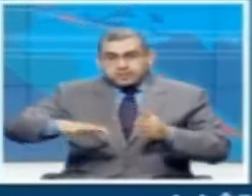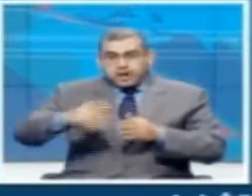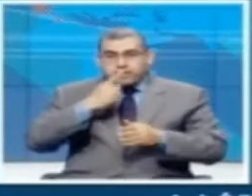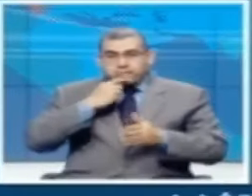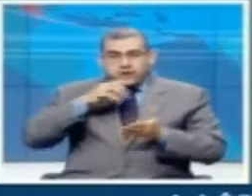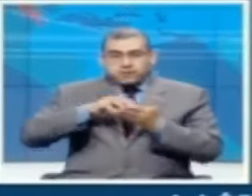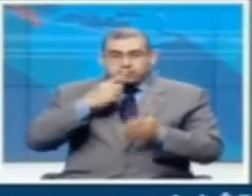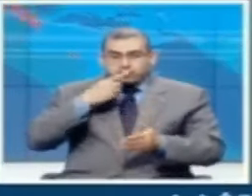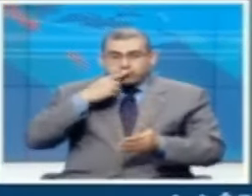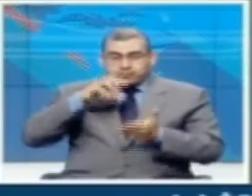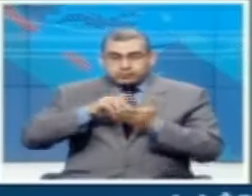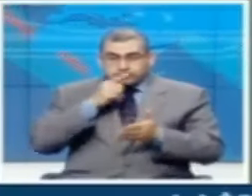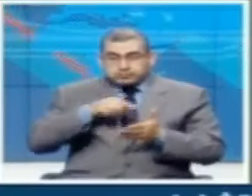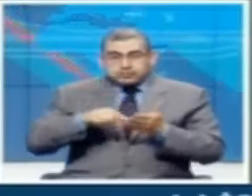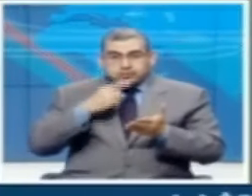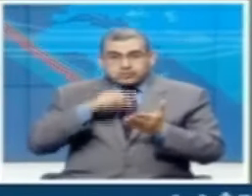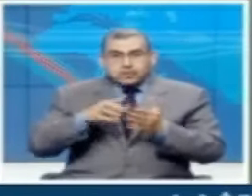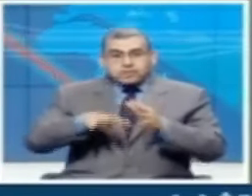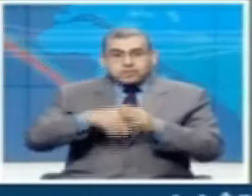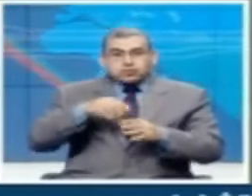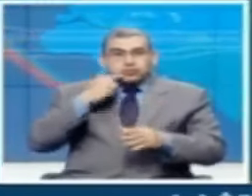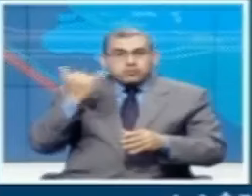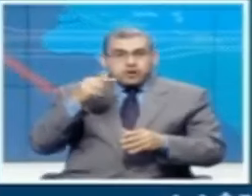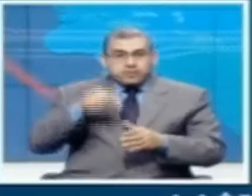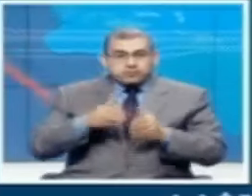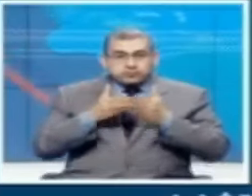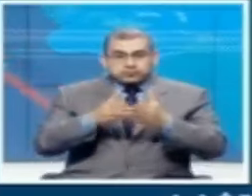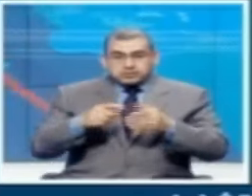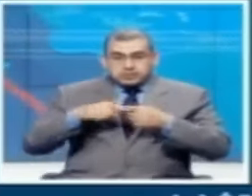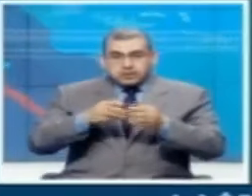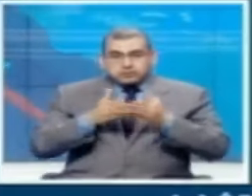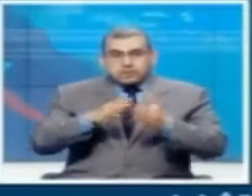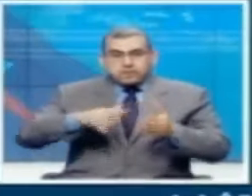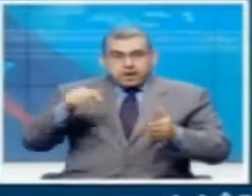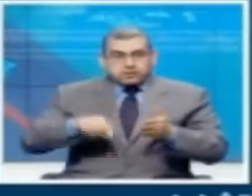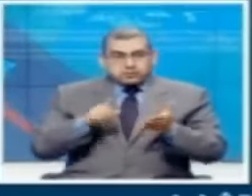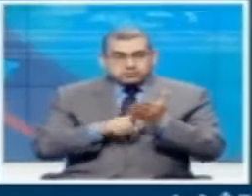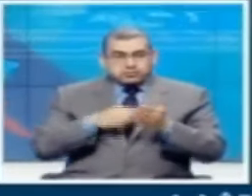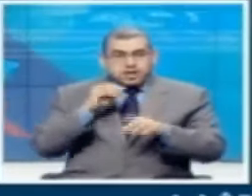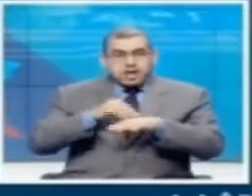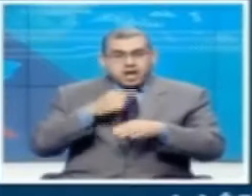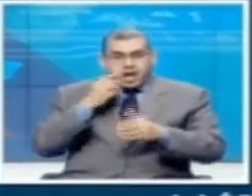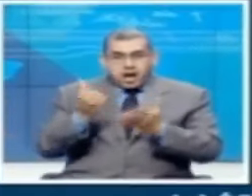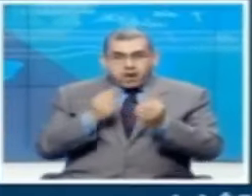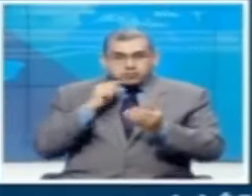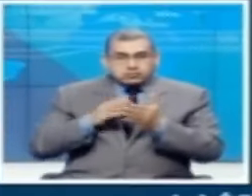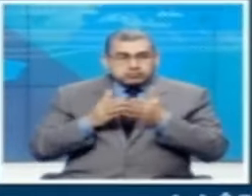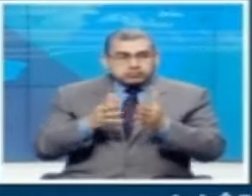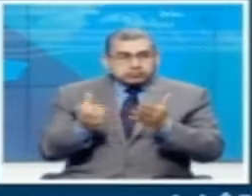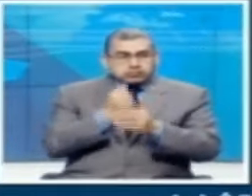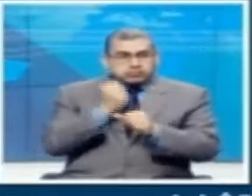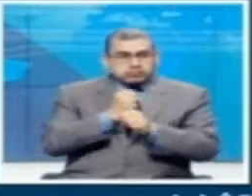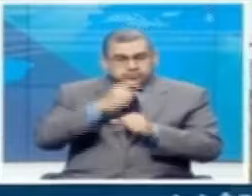الاسكندريه احد اهم المشروعات القوميه في مجال النقل البحري تطلب انجاز المحطه عملا